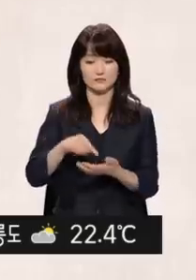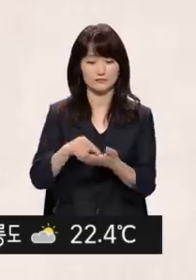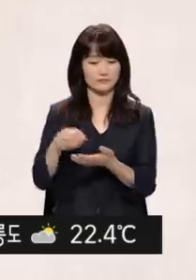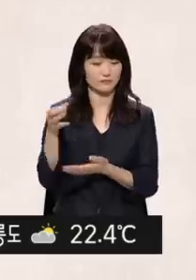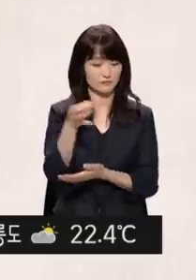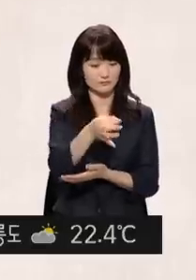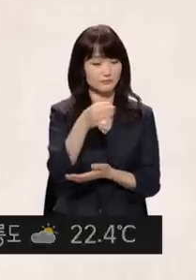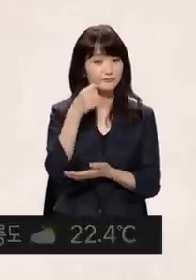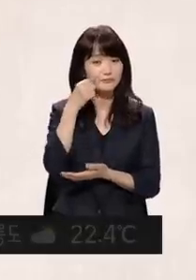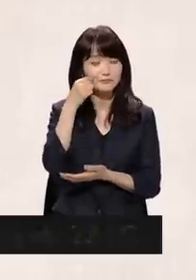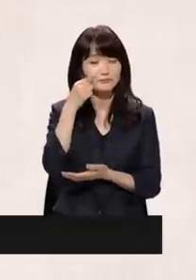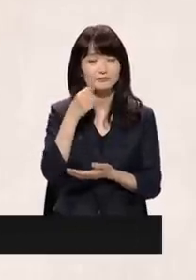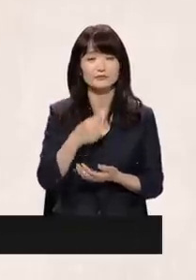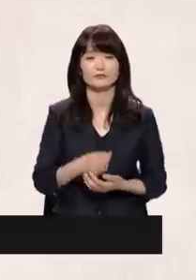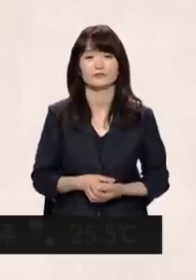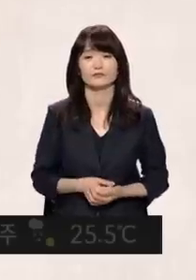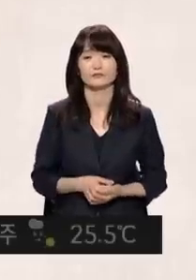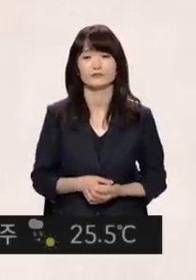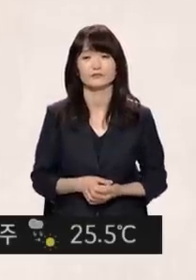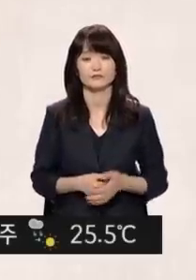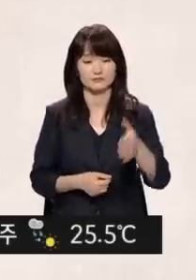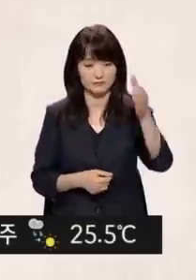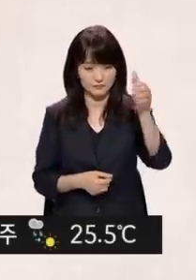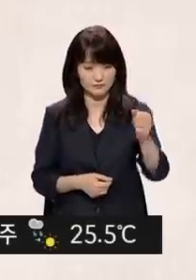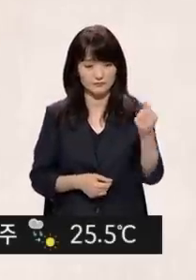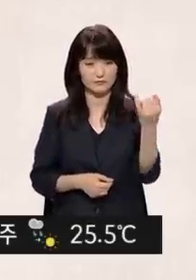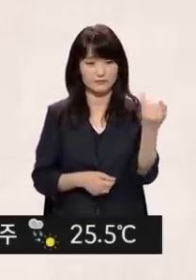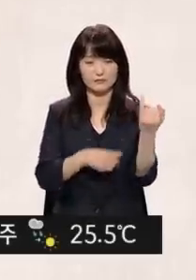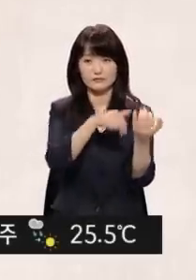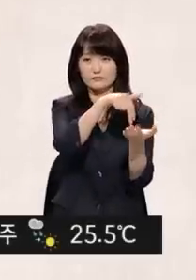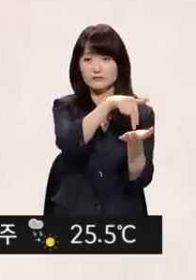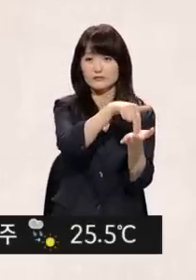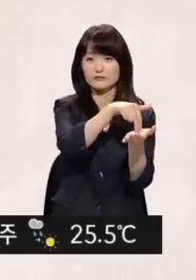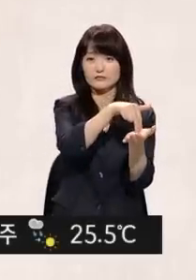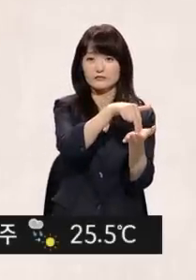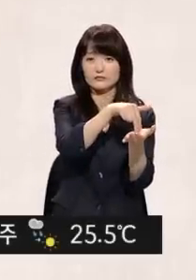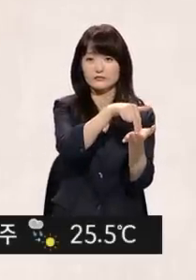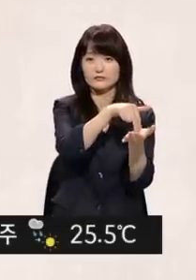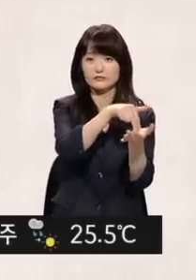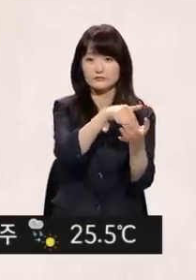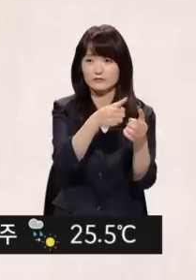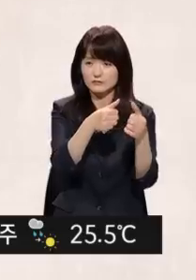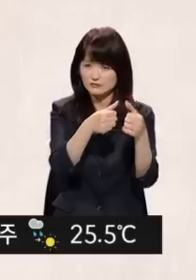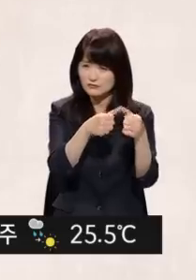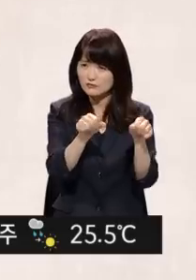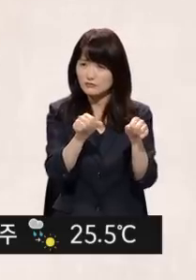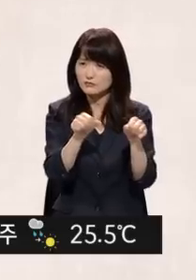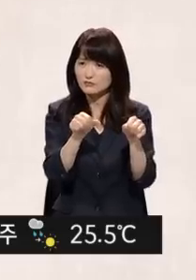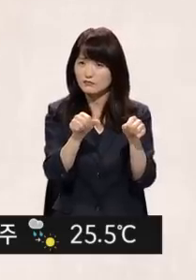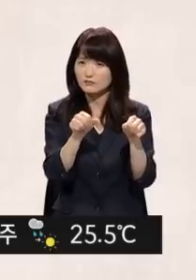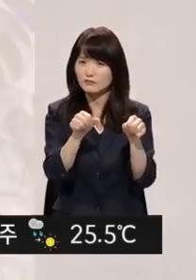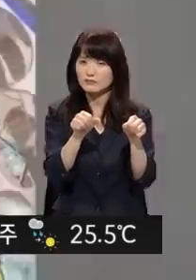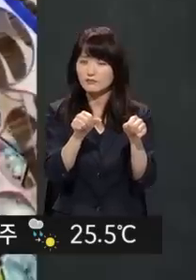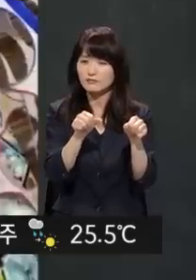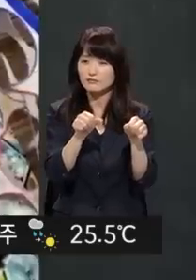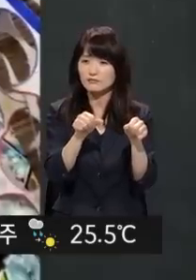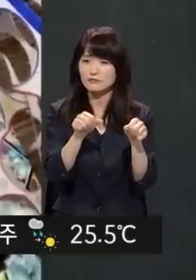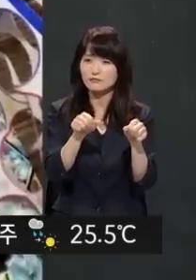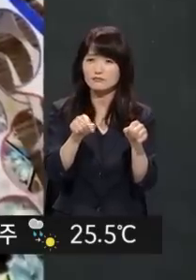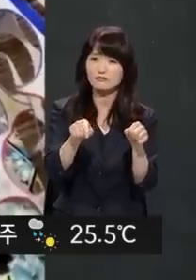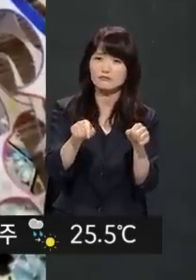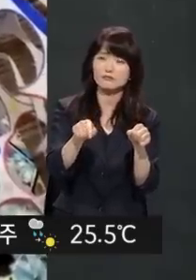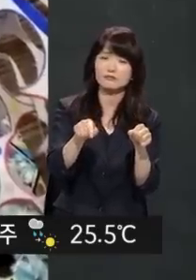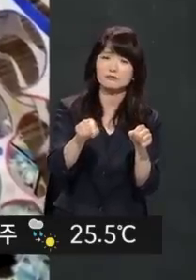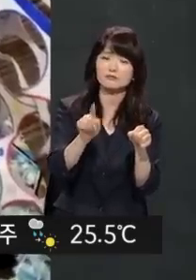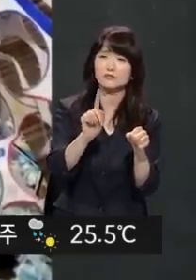얘기를 갖다가 한다면이 그 점주의 입장에서는 사실 이게 파손이라든가 이런 것들 갖다가 이런 식으로 낫게